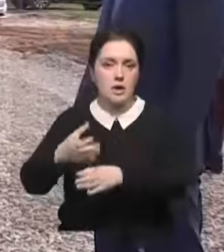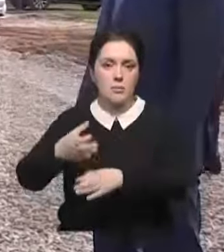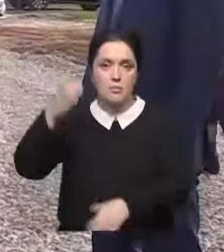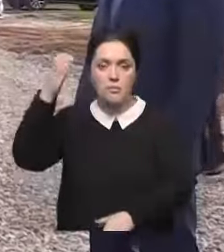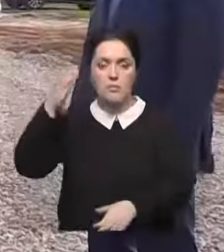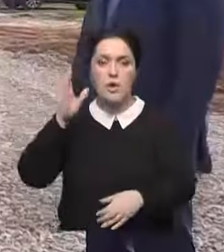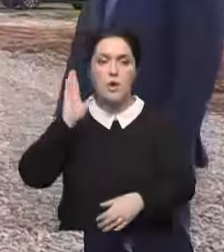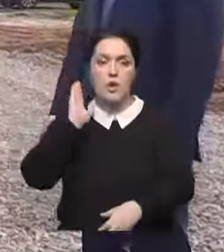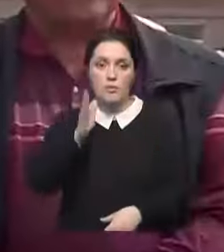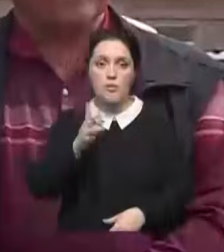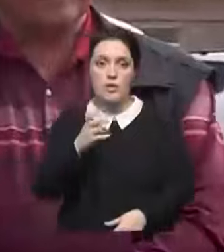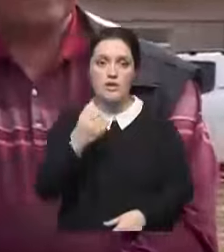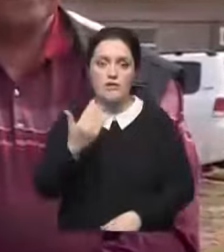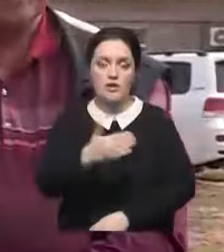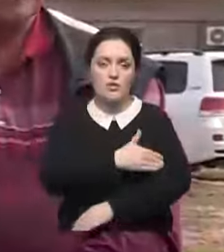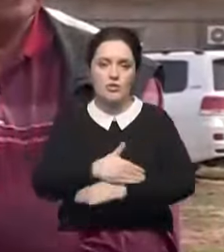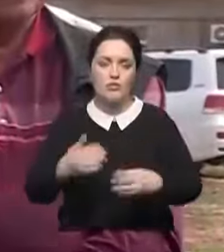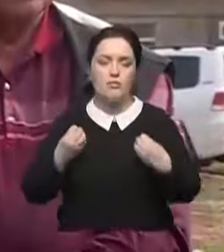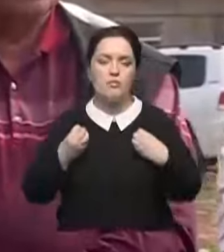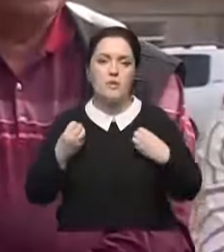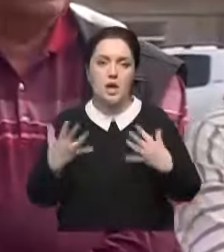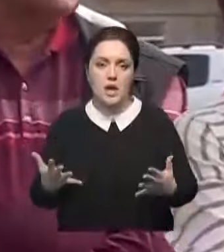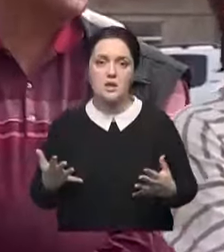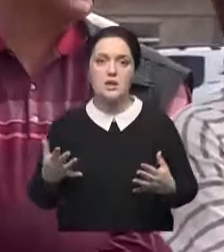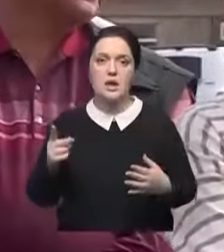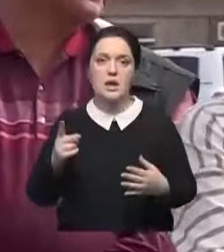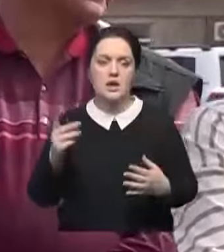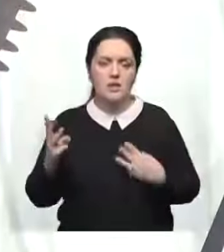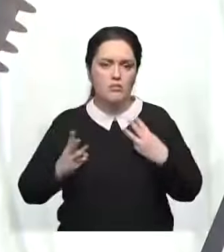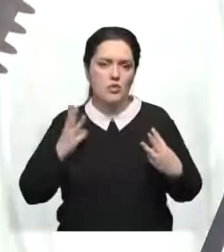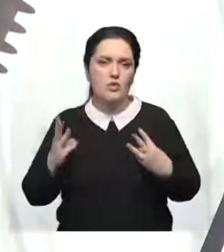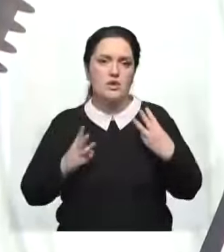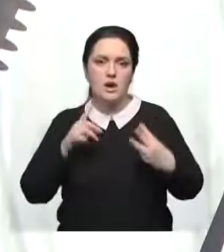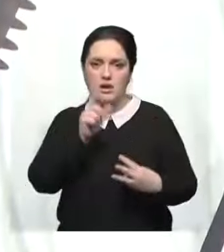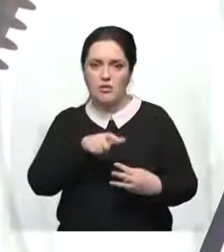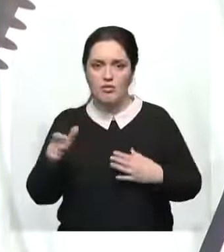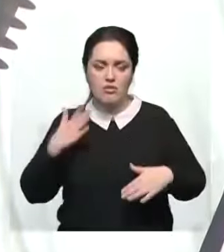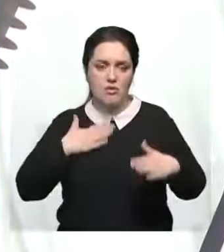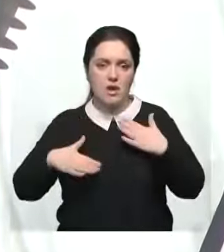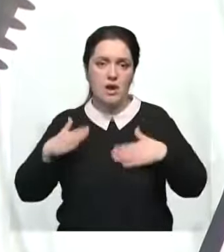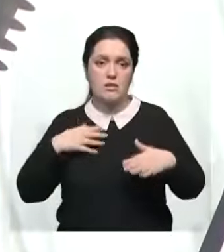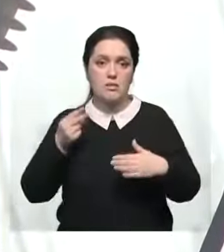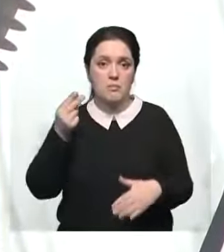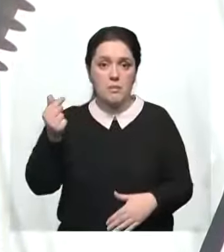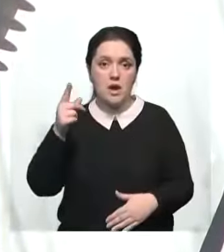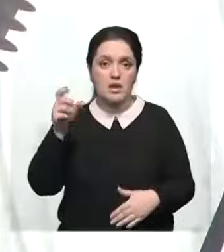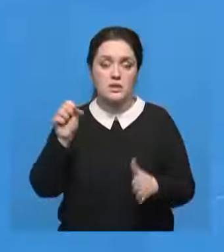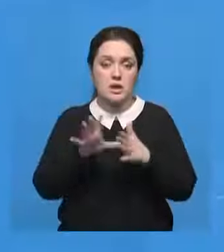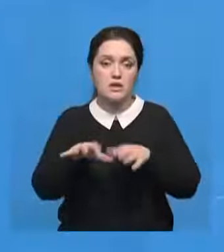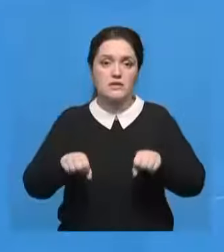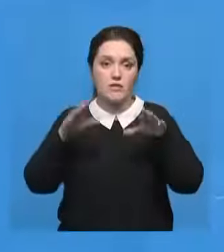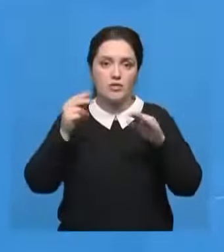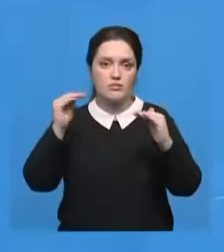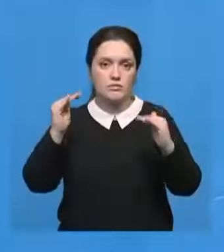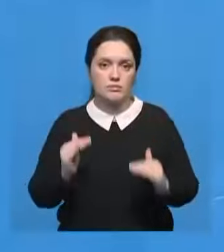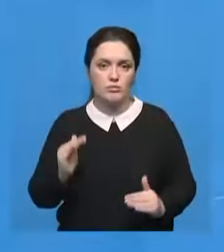поговорке, будет и на вашей улице праздник. Жители эмоции и радости не скрывают, тем более, что платить за свет им придется меньше.